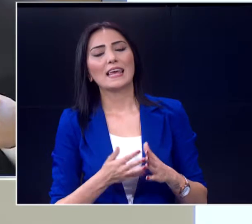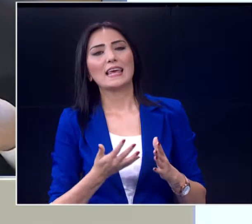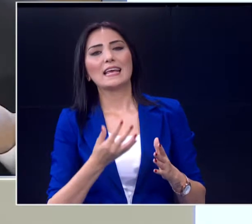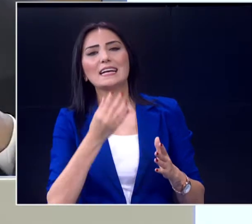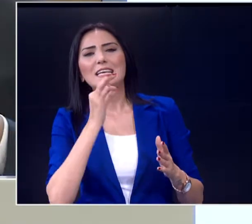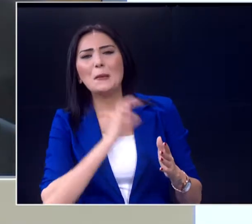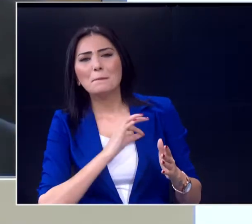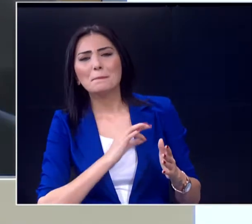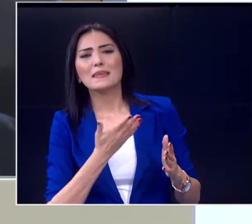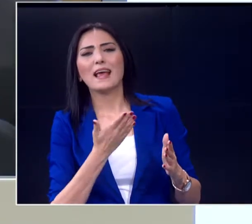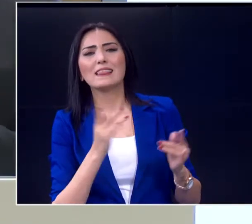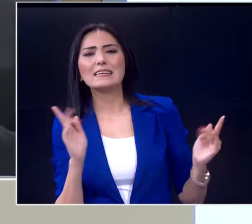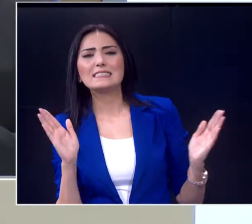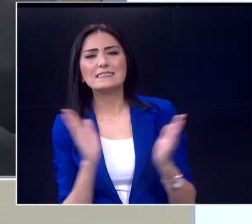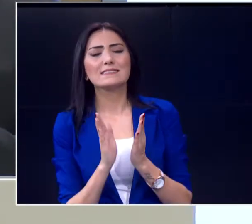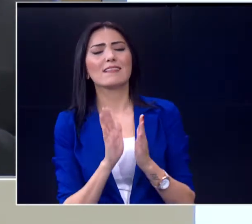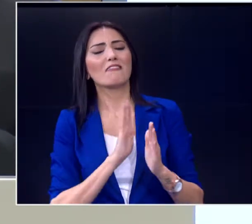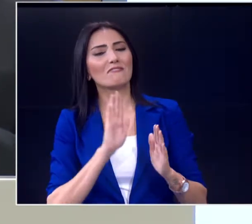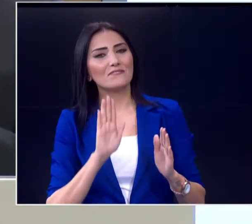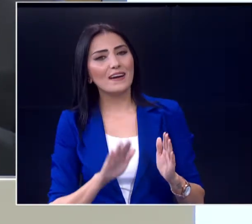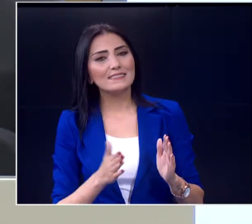İmkanlar kısıtlıdır.